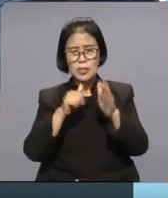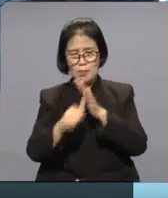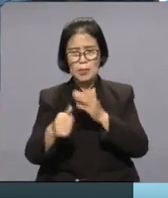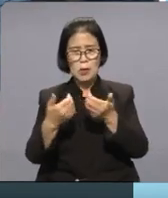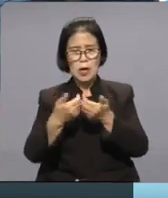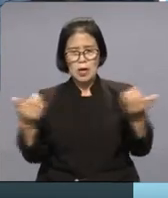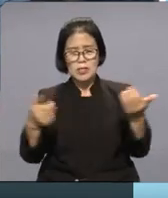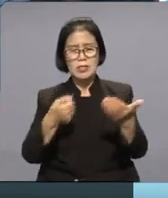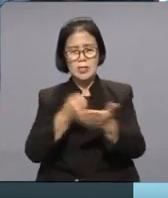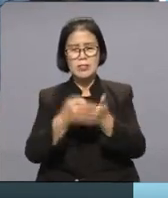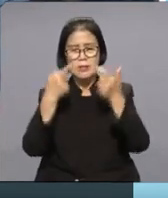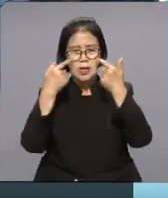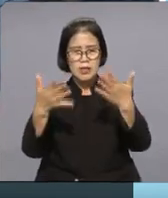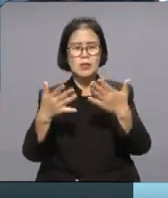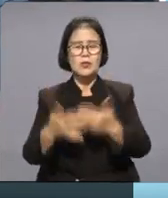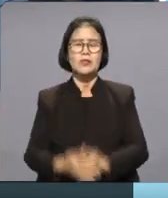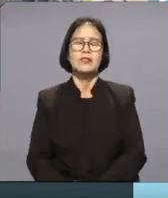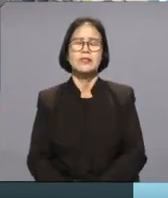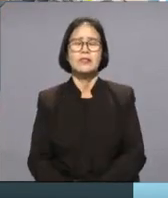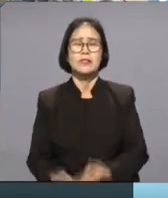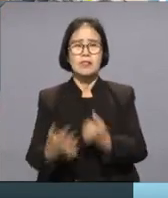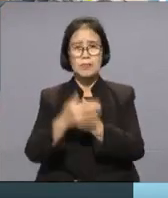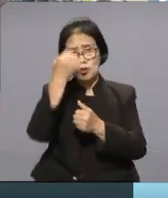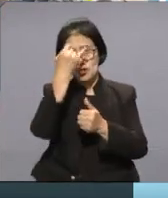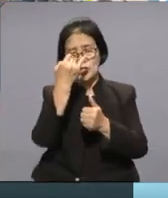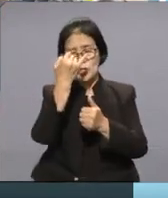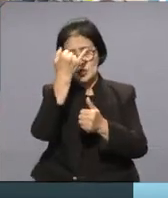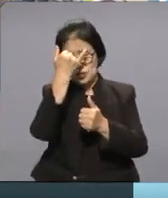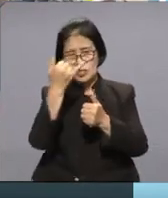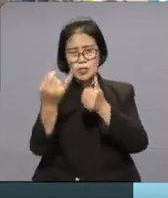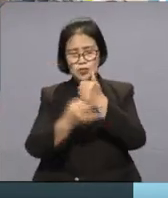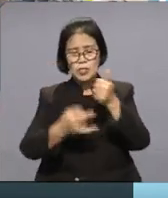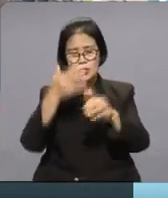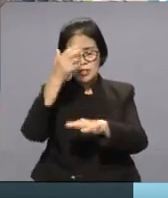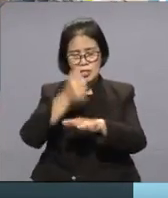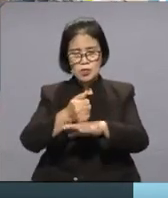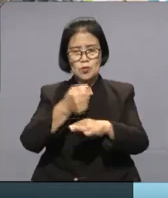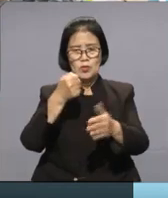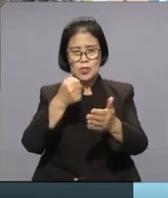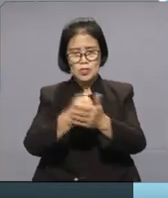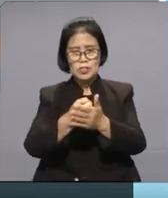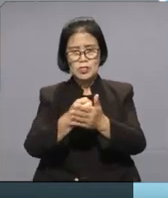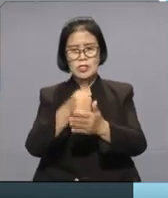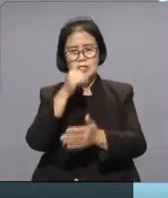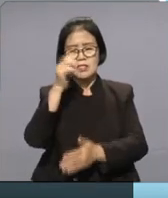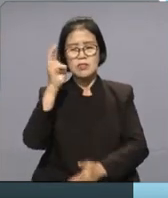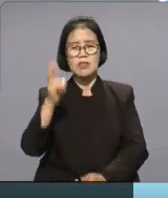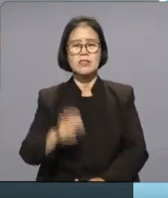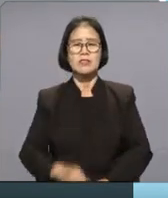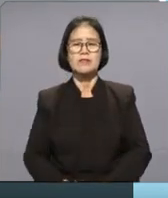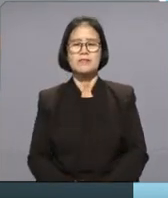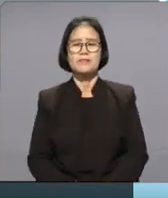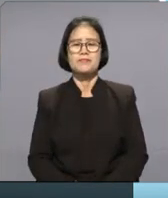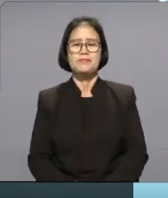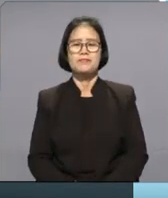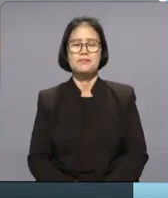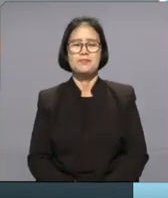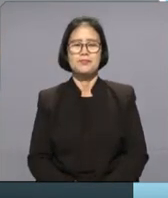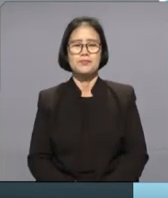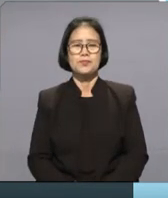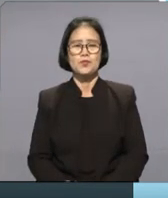것 같습니다. 네. 그렇기 때문에 윤리위에서 아마 최종 어떤 결정을 하지 않을까 그런 식이 드는데